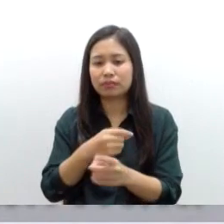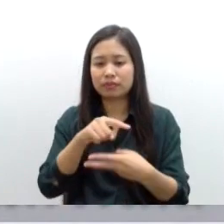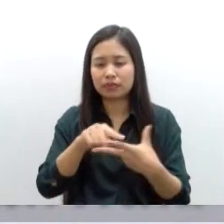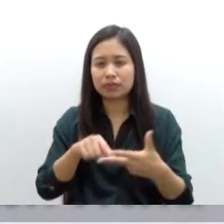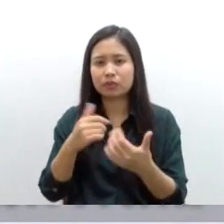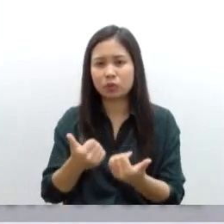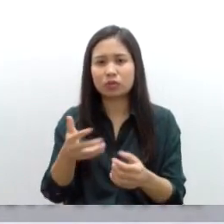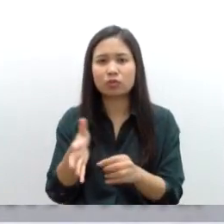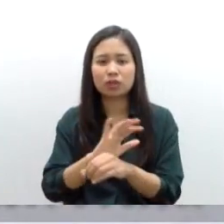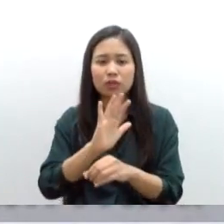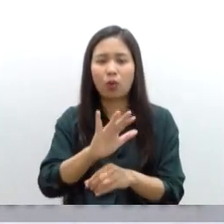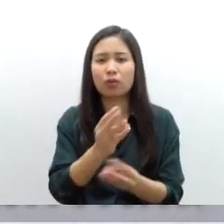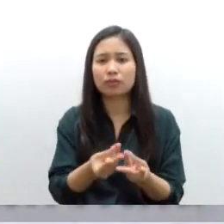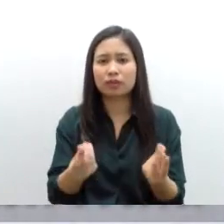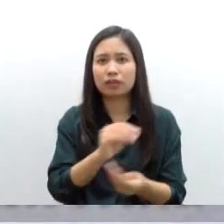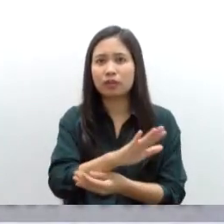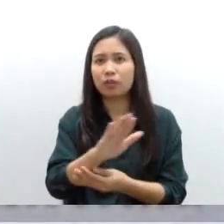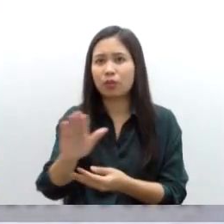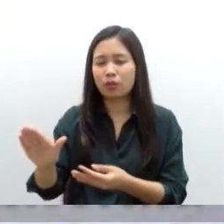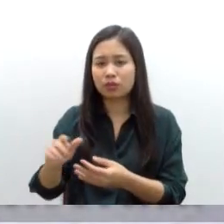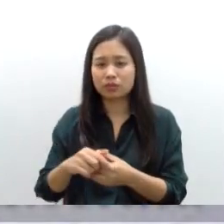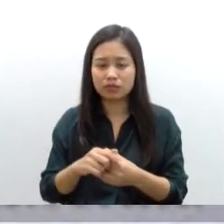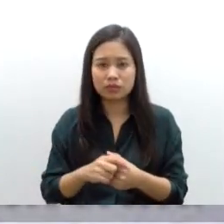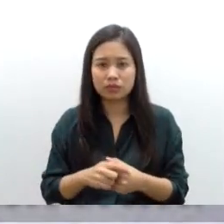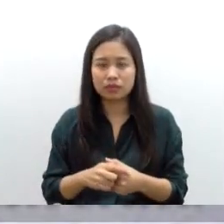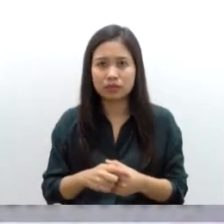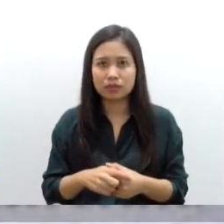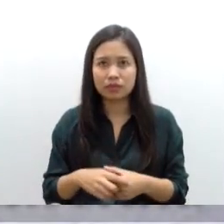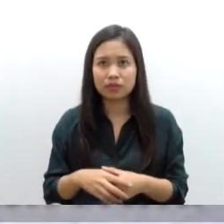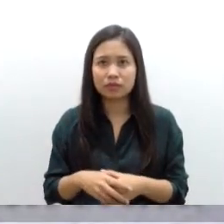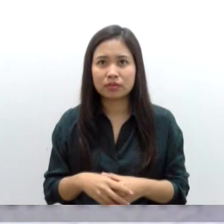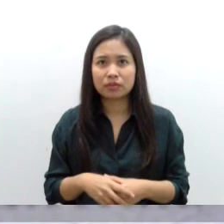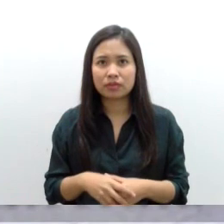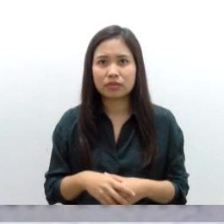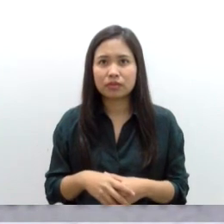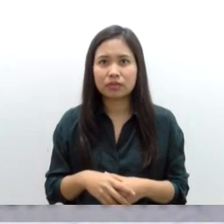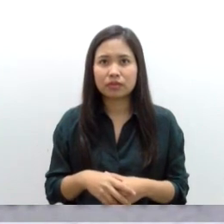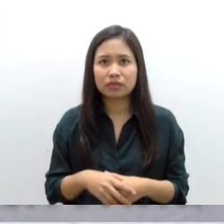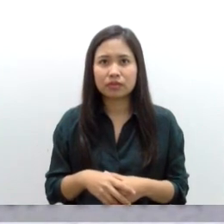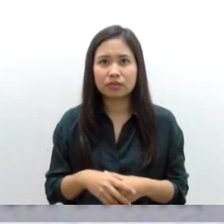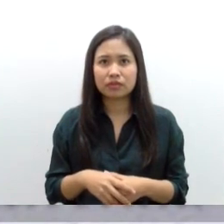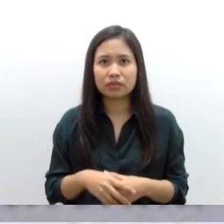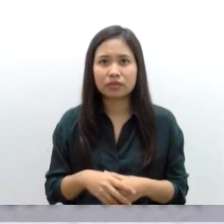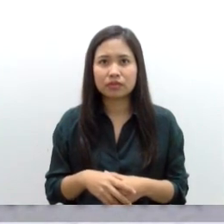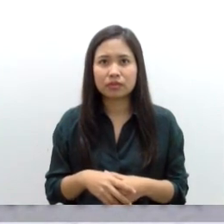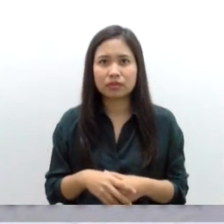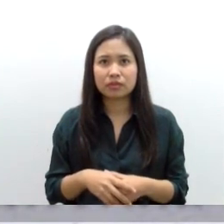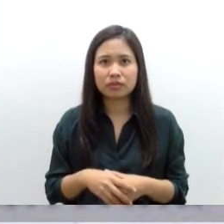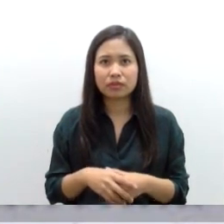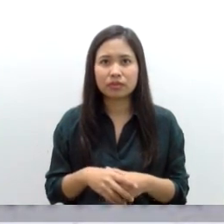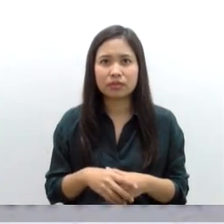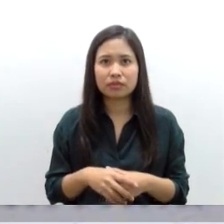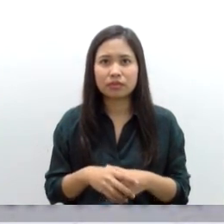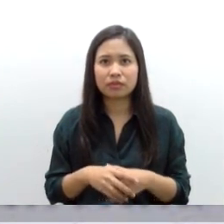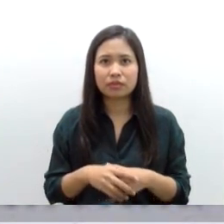วิดีโอที่มีวิชาที่เรียนการสอนผมคิดว่าวัฒนกรรมตรงนี้แหละจะเป็นวัฒนกรรมในการ